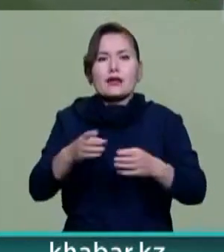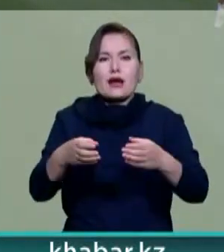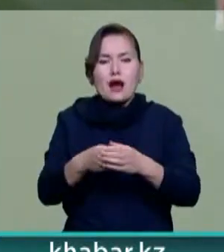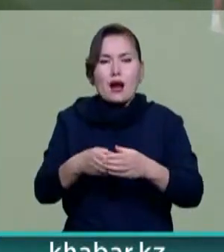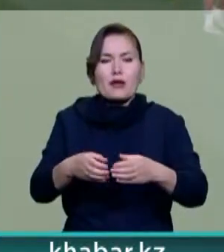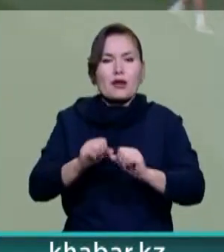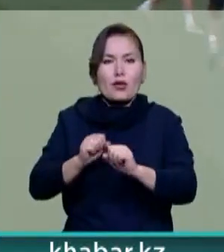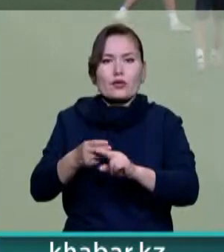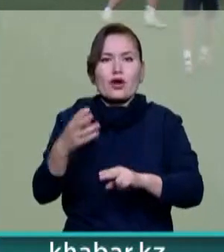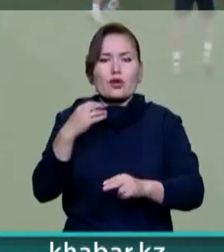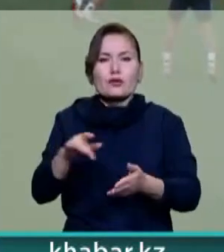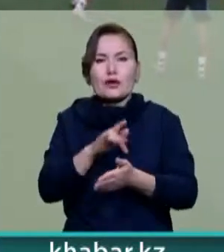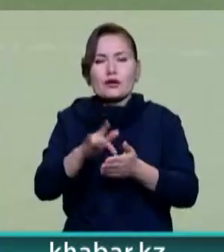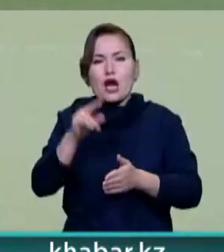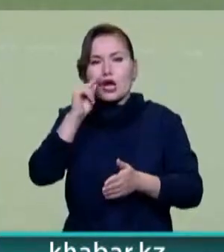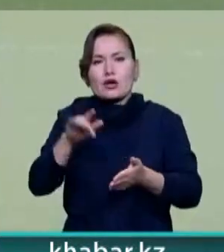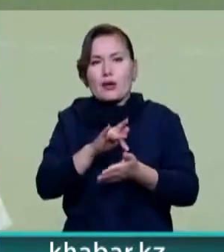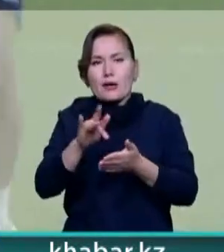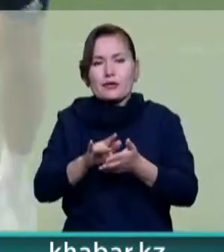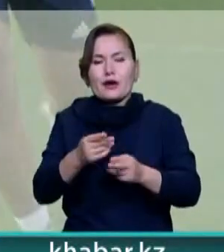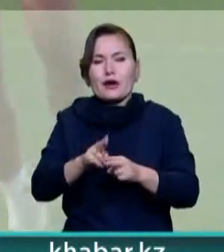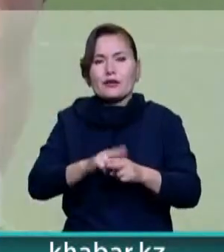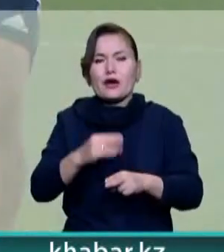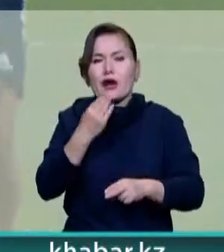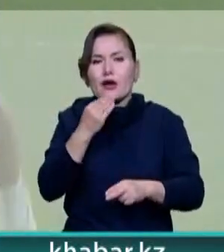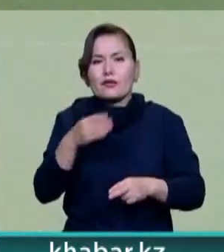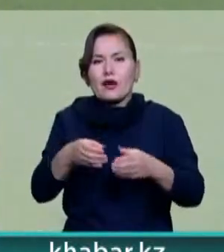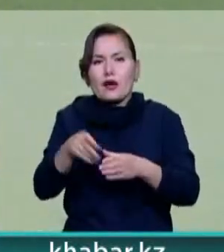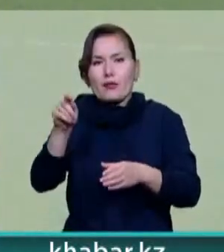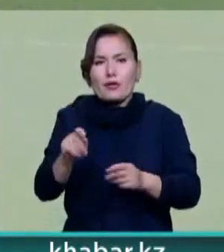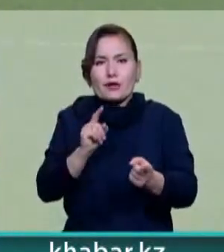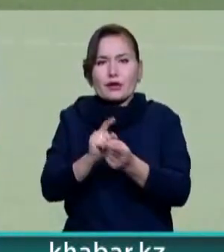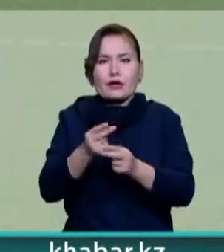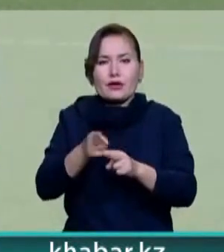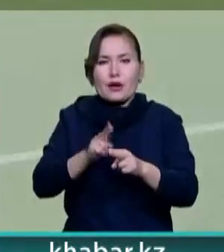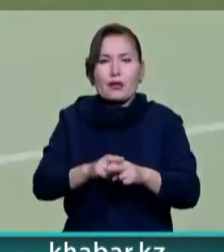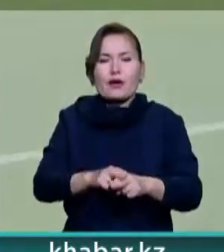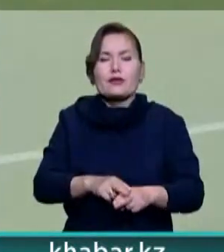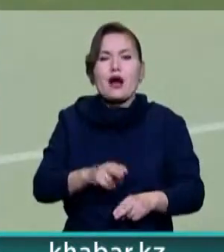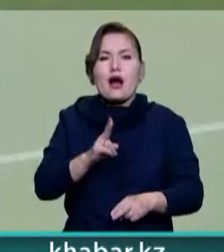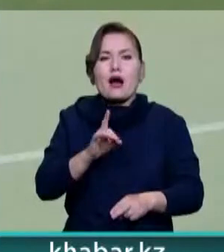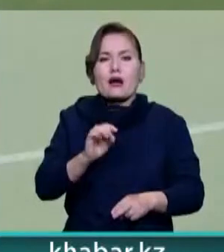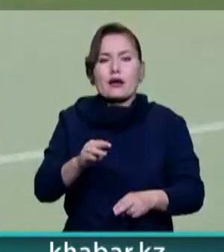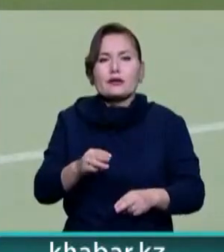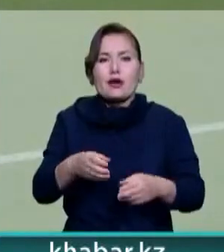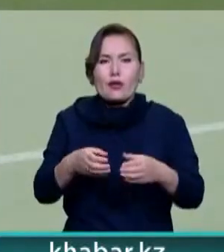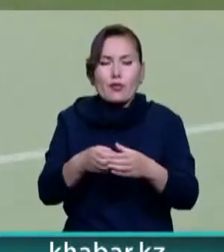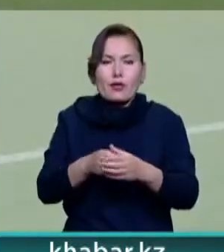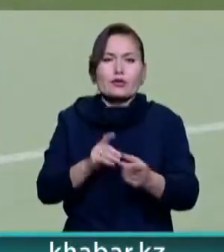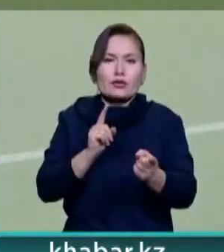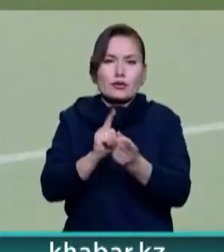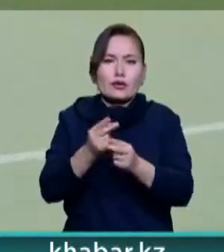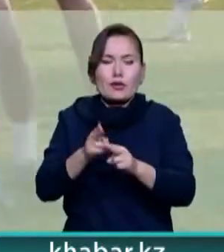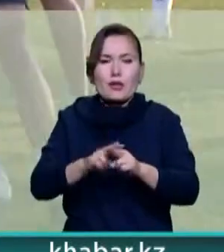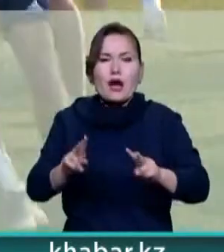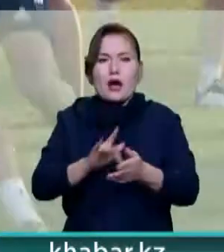қорғайды. Қызылордалықтар Шымкентте Кипрдің Апоэль командасымен алаңға шықса, Қайрат Хайфада жергілікті Маккабимен күш сынасады.